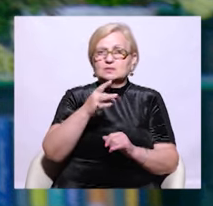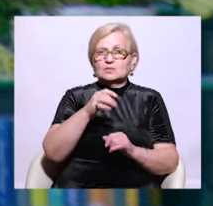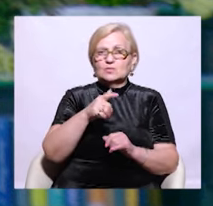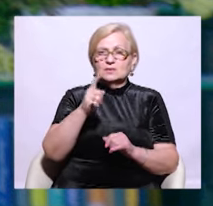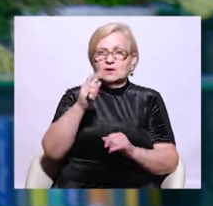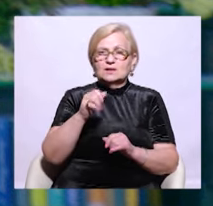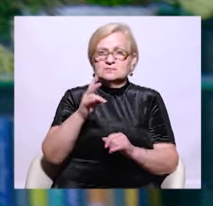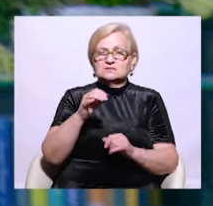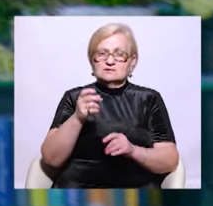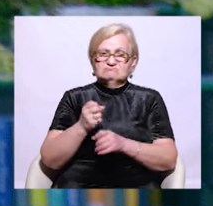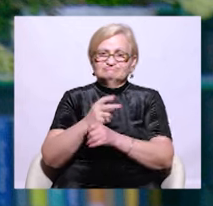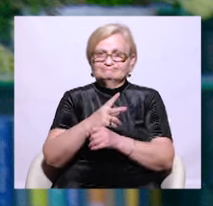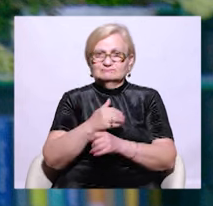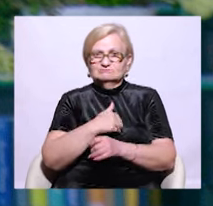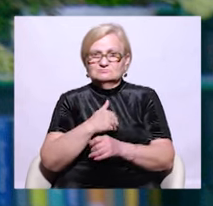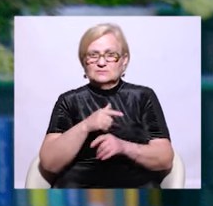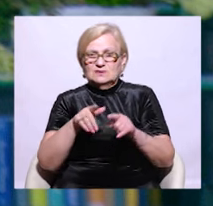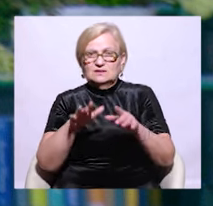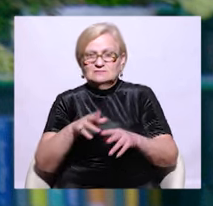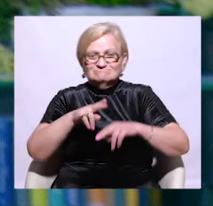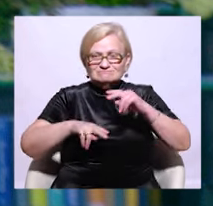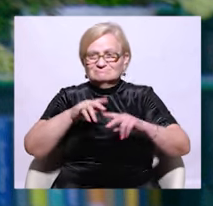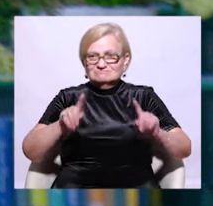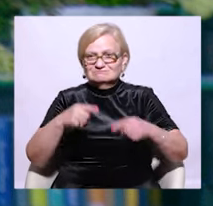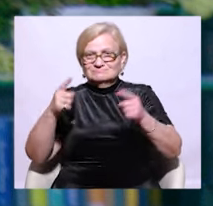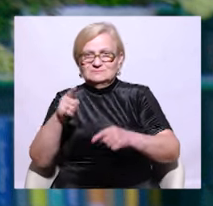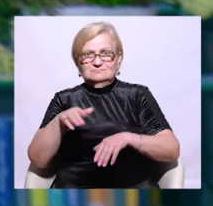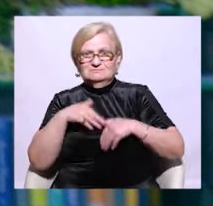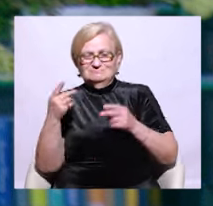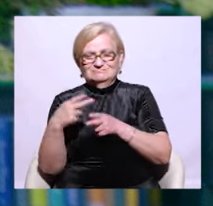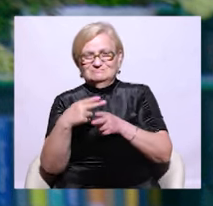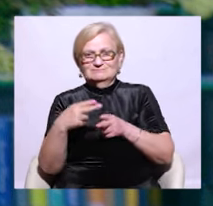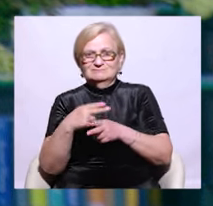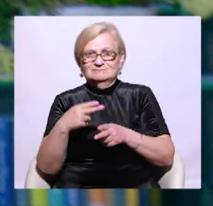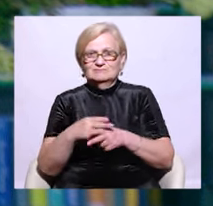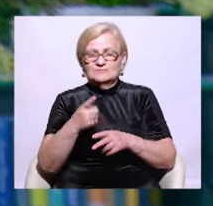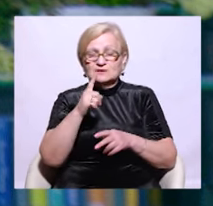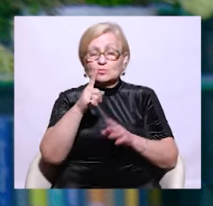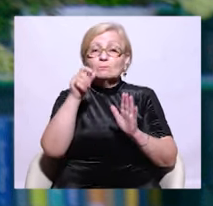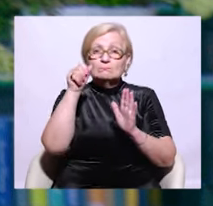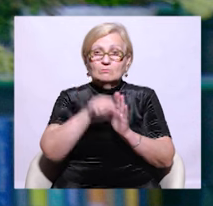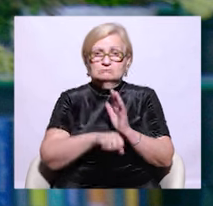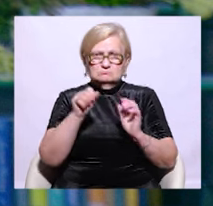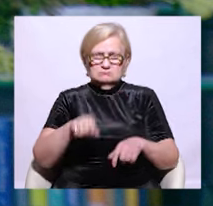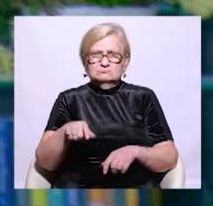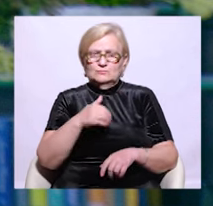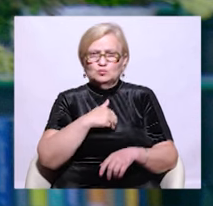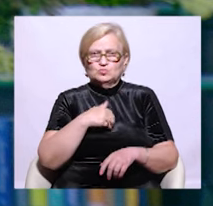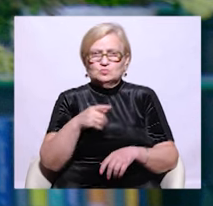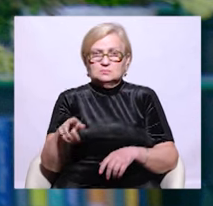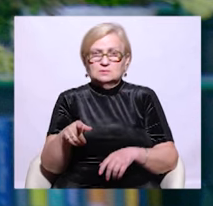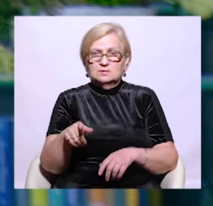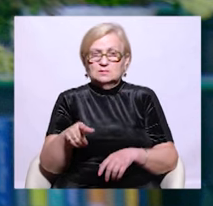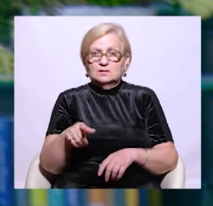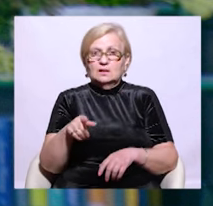ხანძთელი ჩამოეშორებინათ ამ აქტიური მოღვაწეობისაგან და ბოლოს და ბოლოს მოეკლათ კიდეც ის.